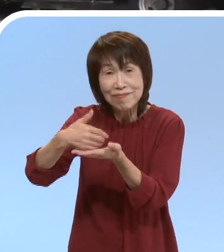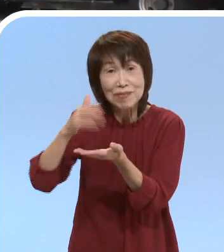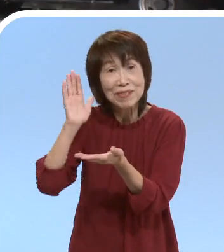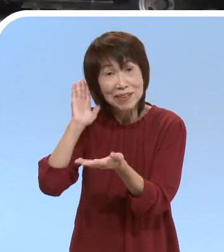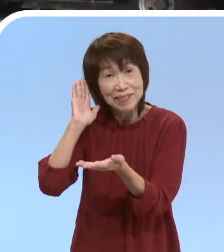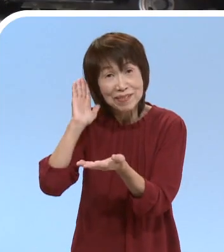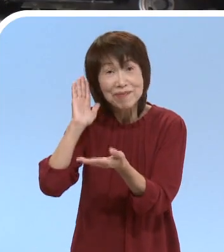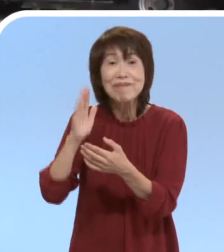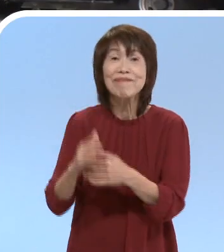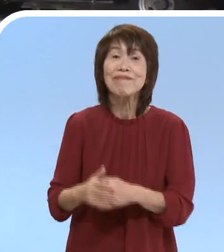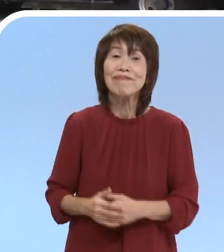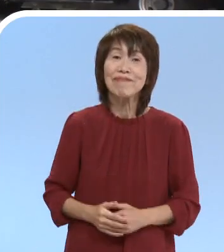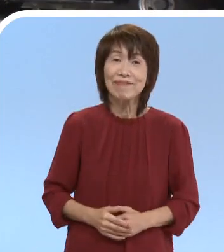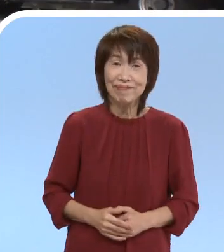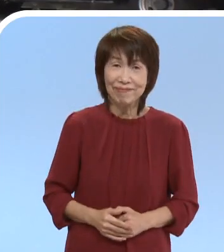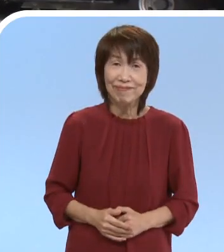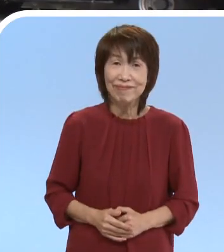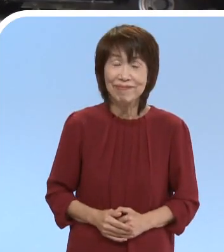教えていただきます。